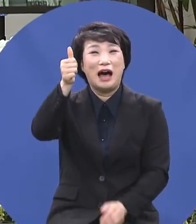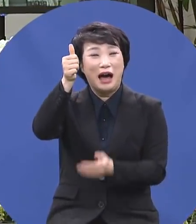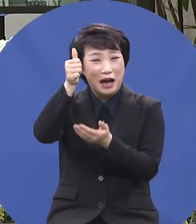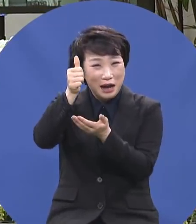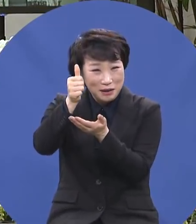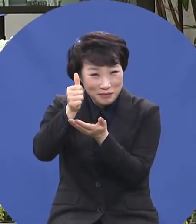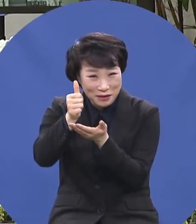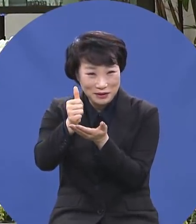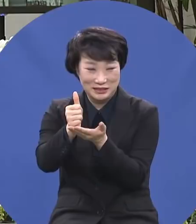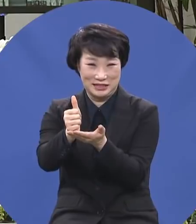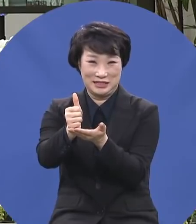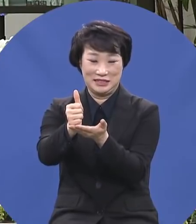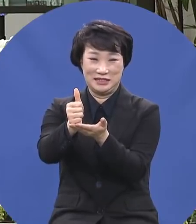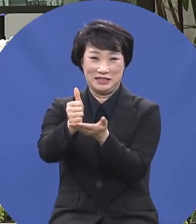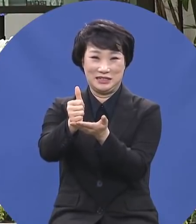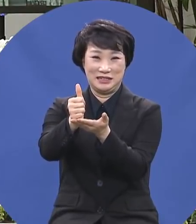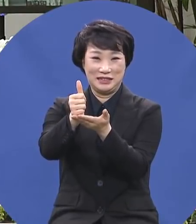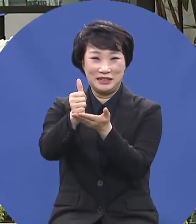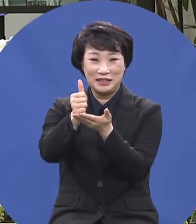낳으신